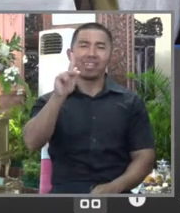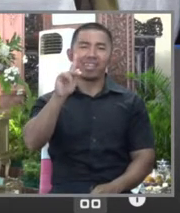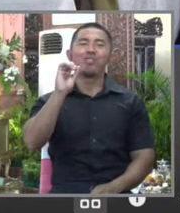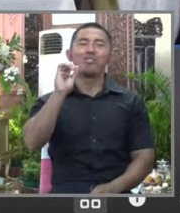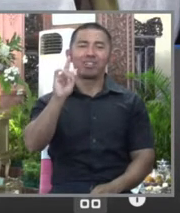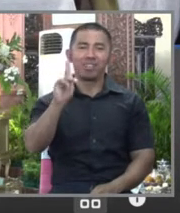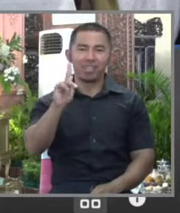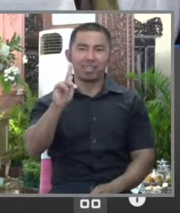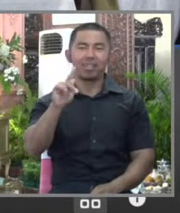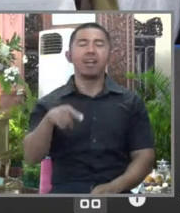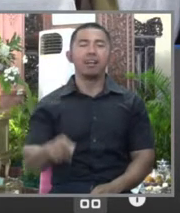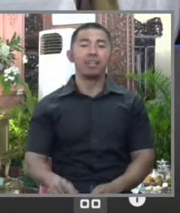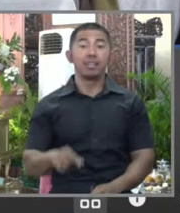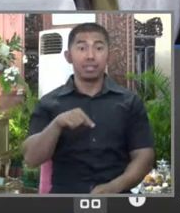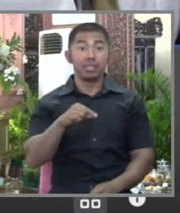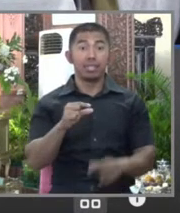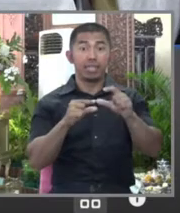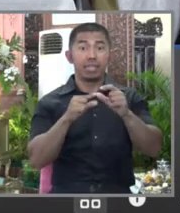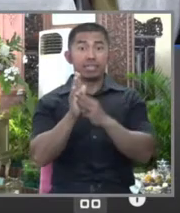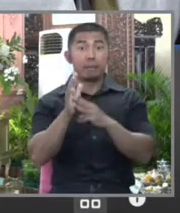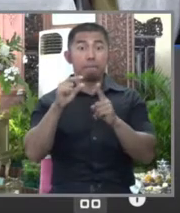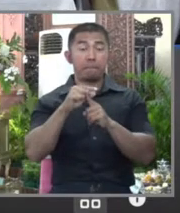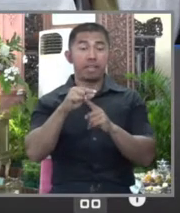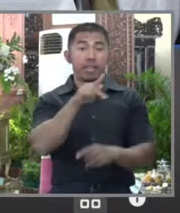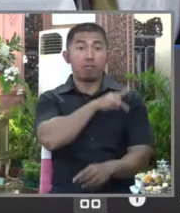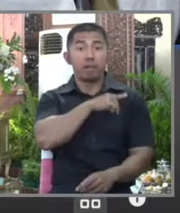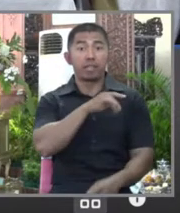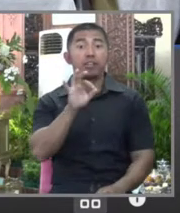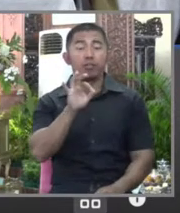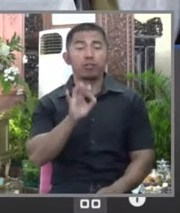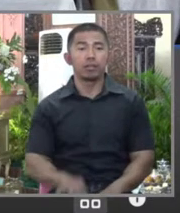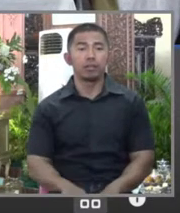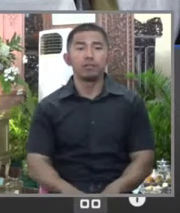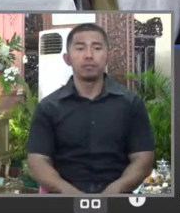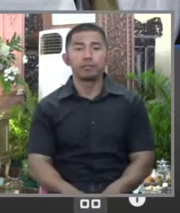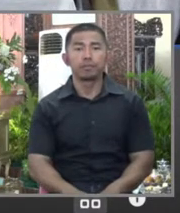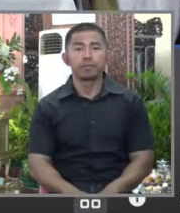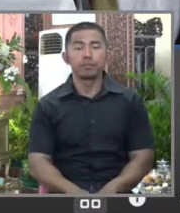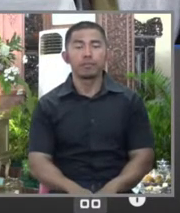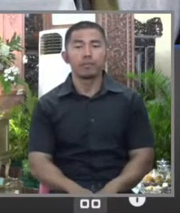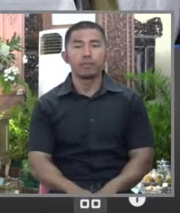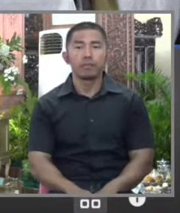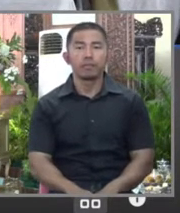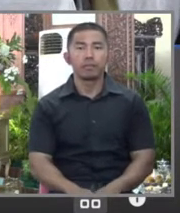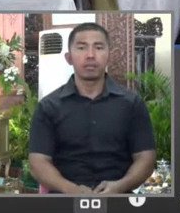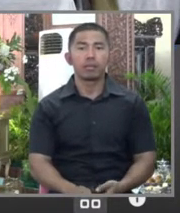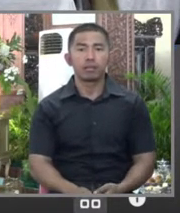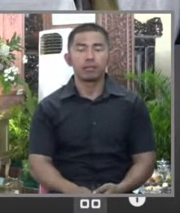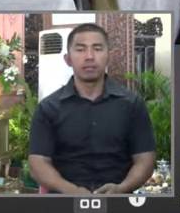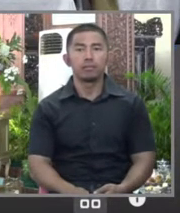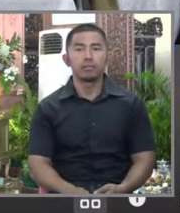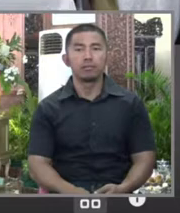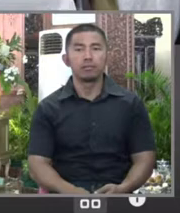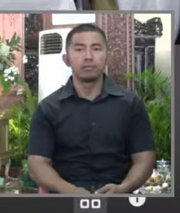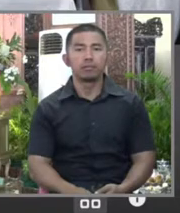Ini kan SMP di anu nggih, kabupaten nggih. Ben SMP langsung dijawab Pak Bupati we ya. Oke, Pak.